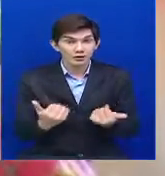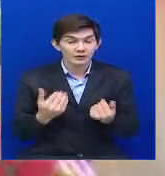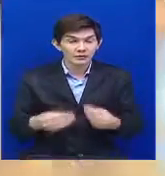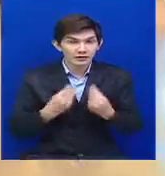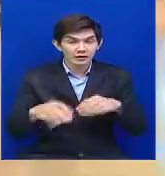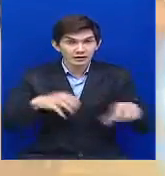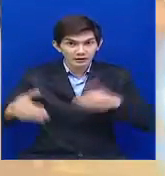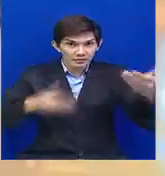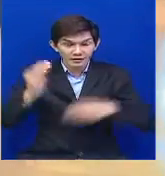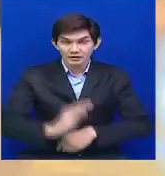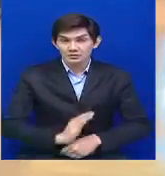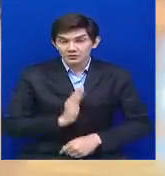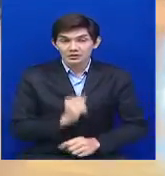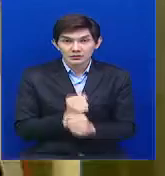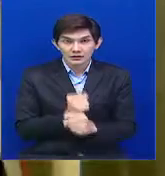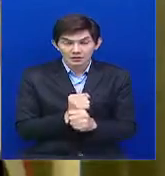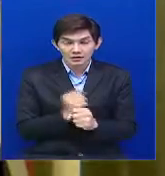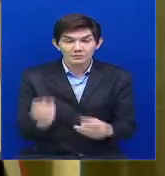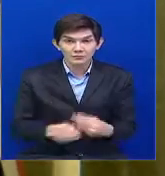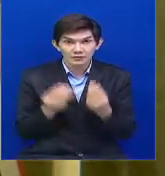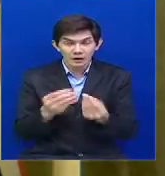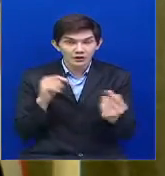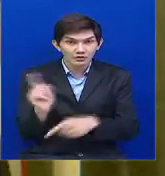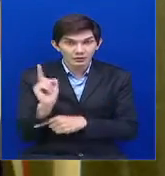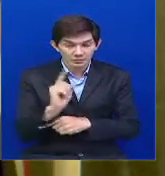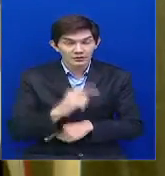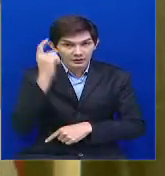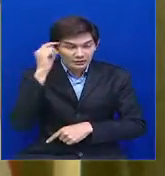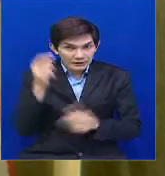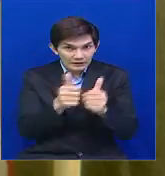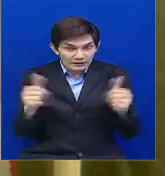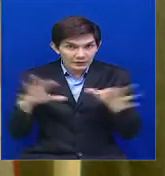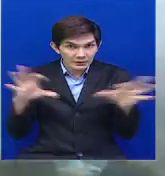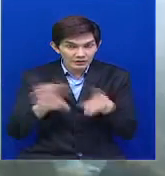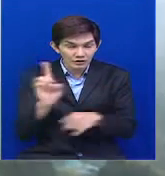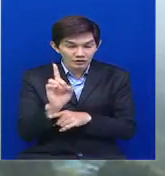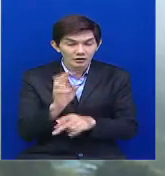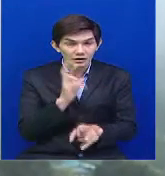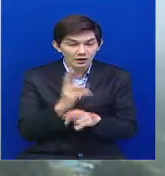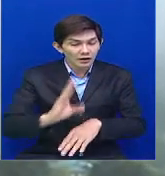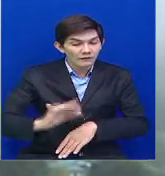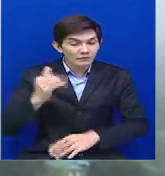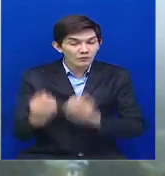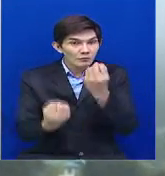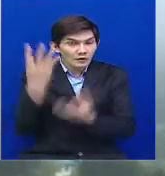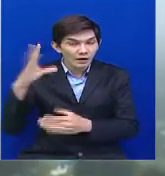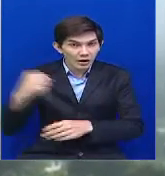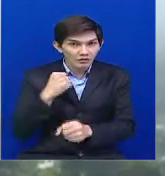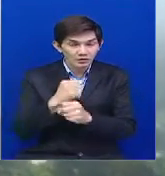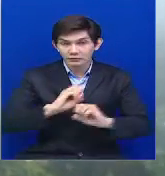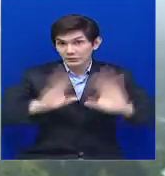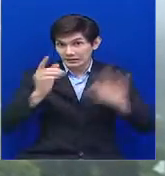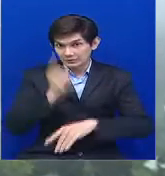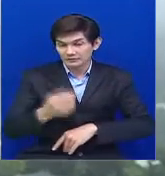จัดกิจกรรมเฉลิมพระเกียรติพร้อมกับให้น้อมนำพระราชปณิธานเรื่องการอนุรักษ์ฟื้นฟูป่ามาสู่การปฏิบัติให้เป็นรูป